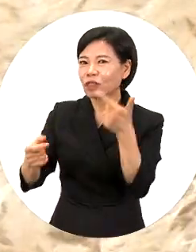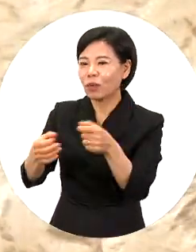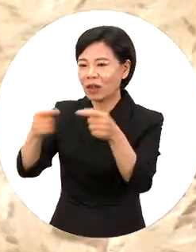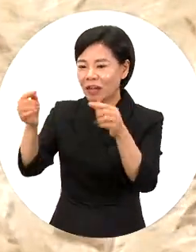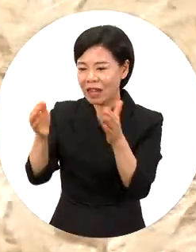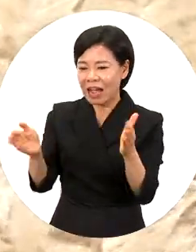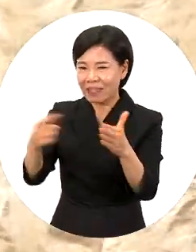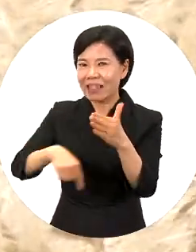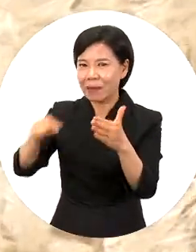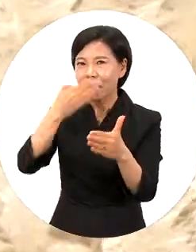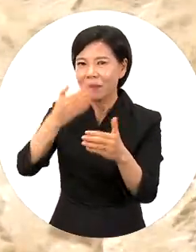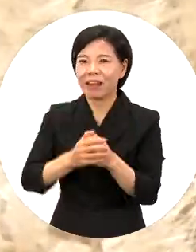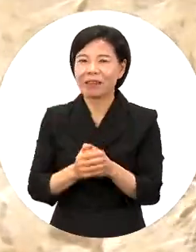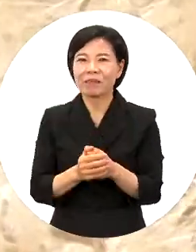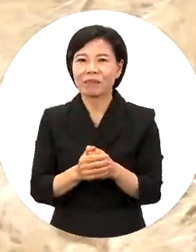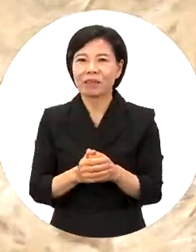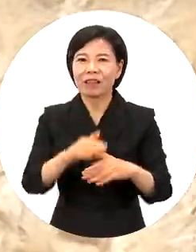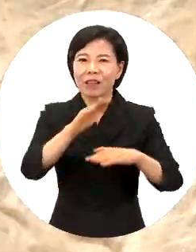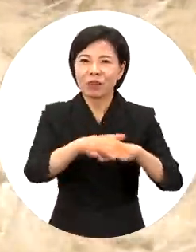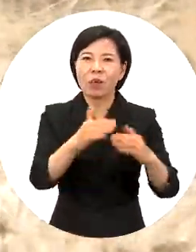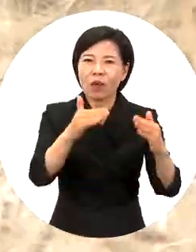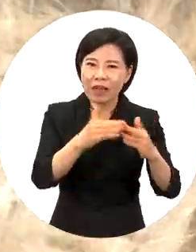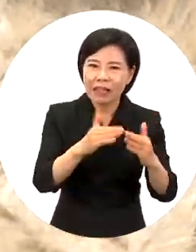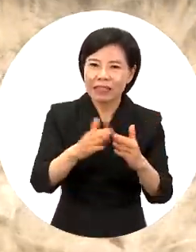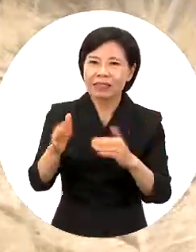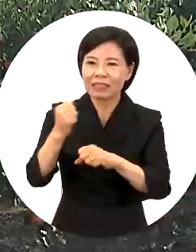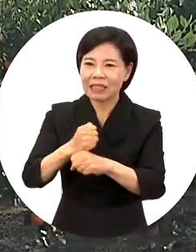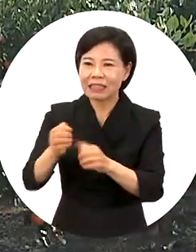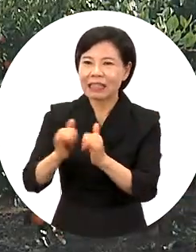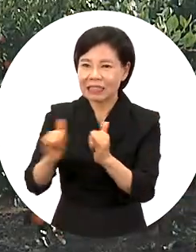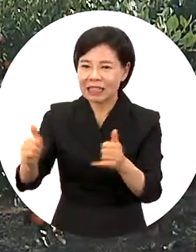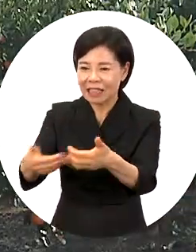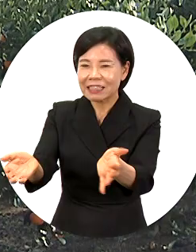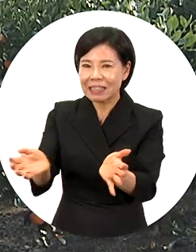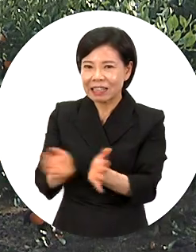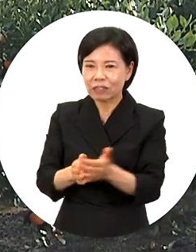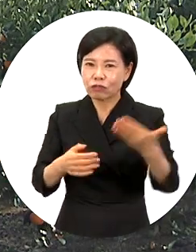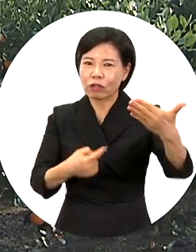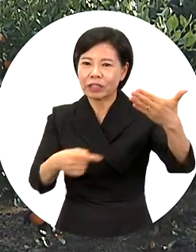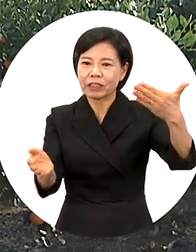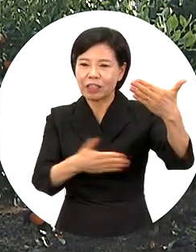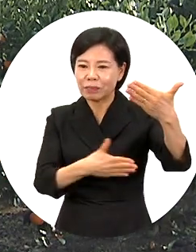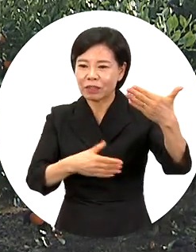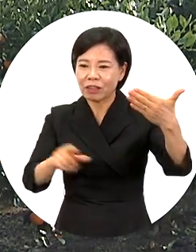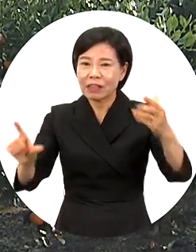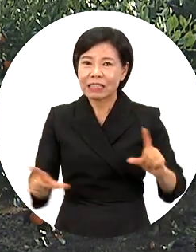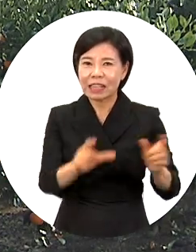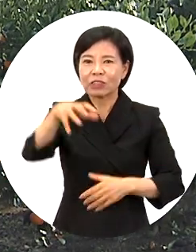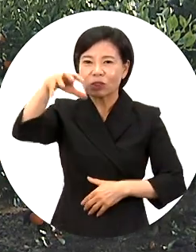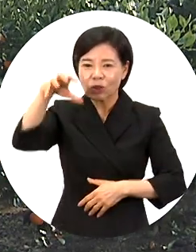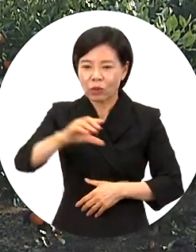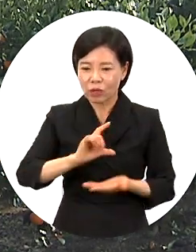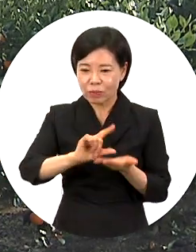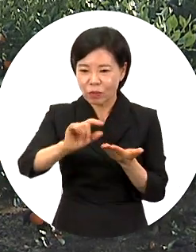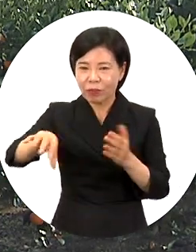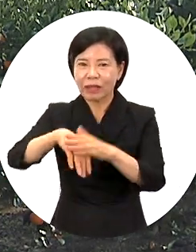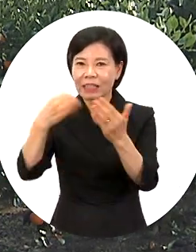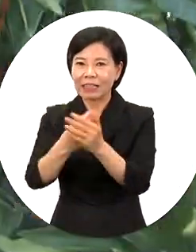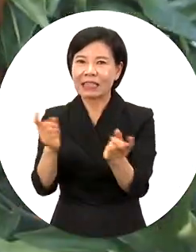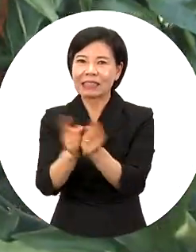시설자금은 6개월 이내입니다. 농어가와 생산자 단체는 9월 1일부터 주소지